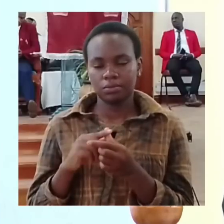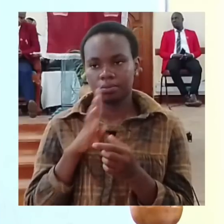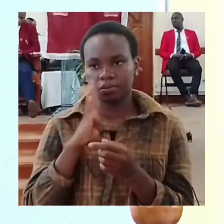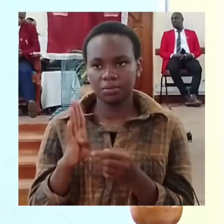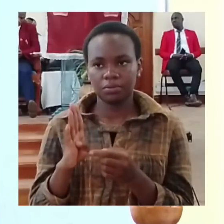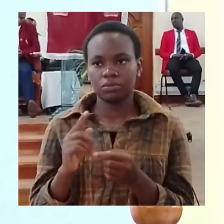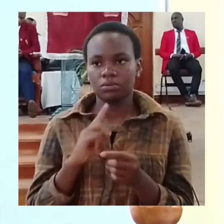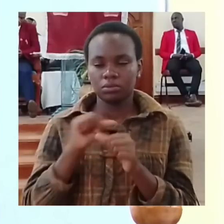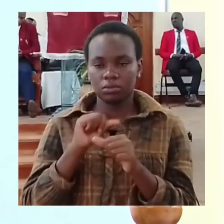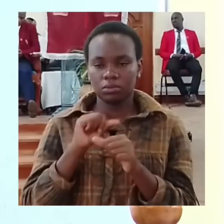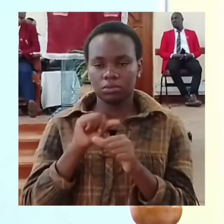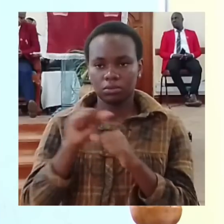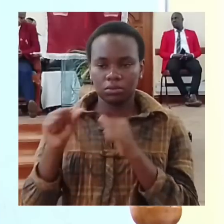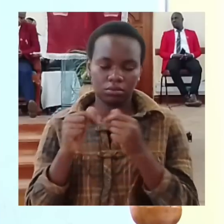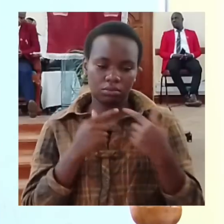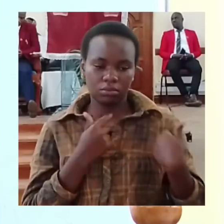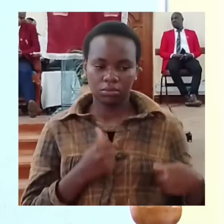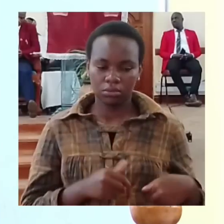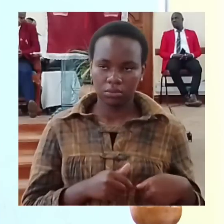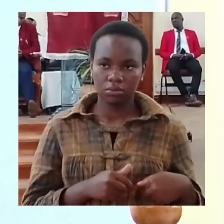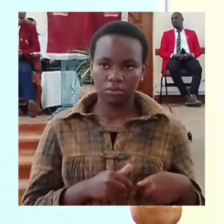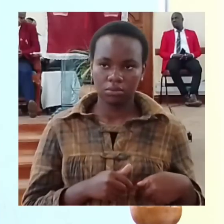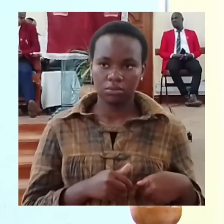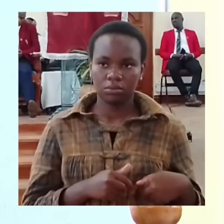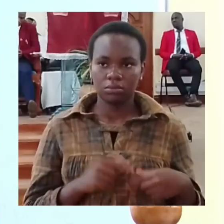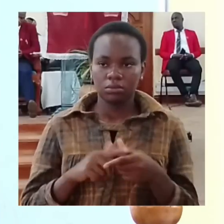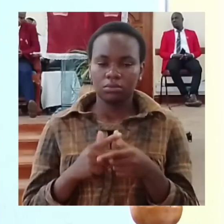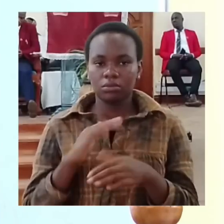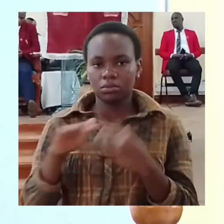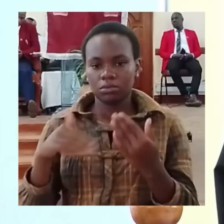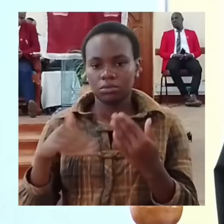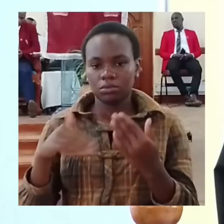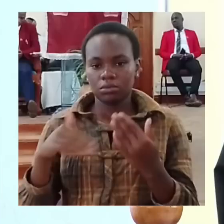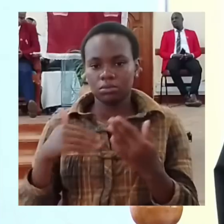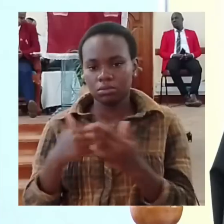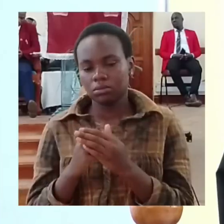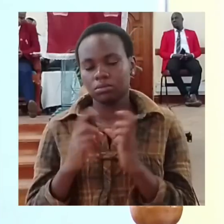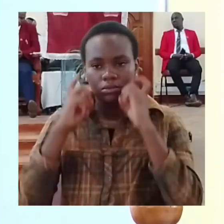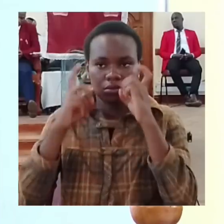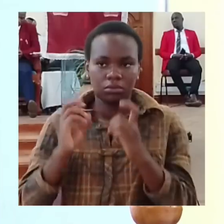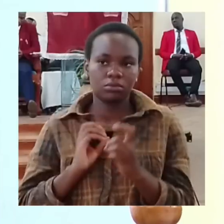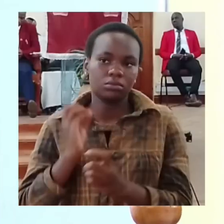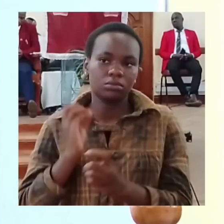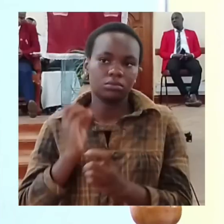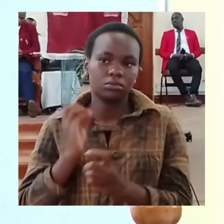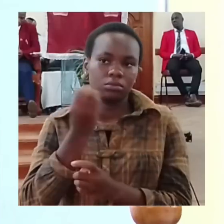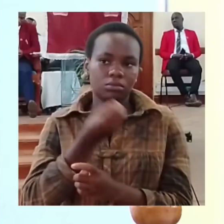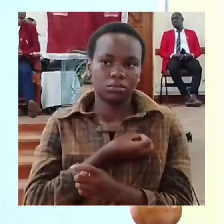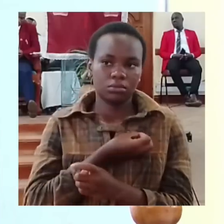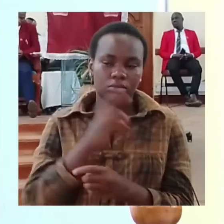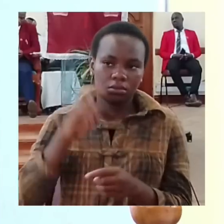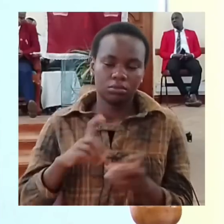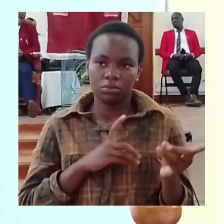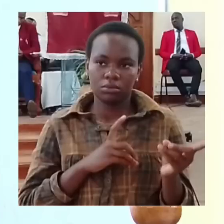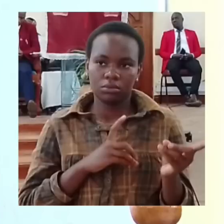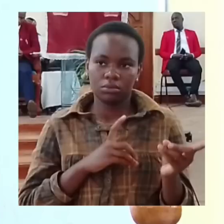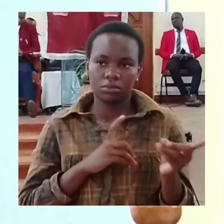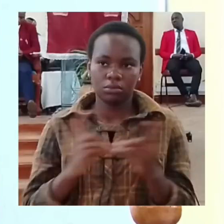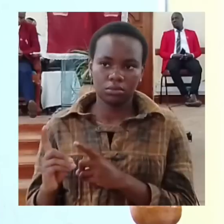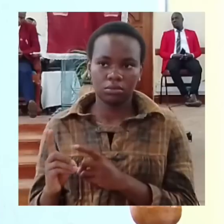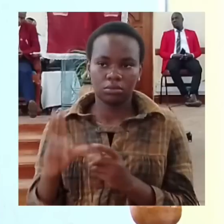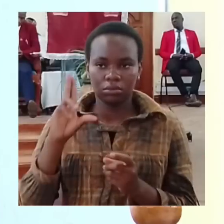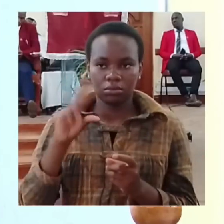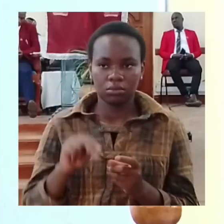the confession of our hearts. Na hĩndĩ ĩrĩa tuona mehia maitũ rĩ, tũbatiĩ kuga atĩa?